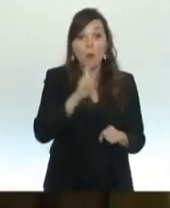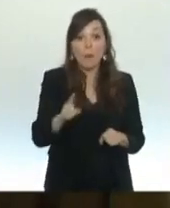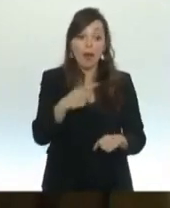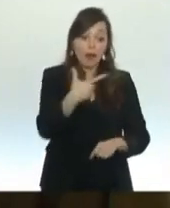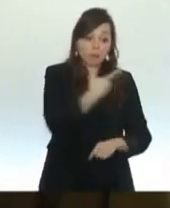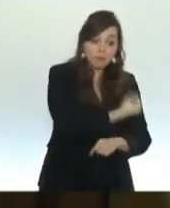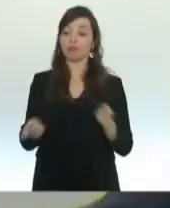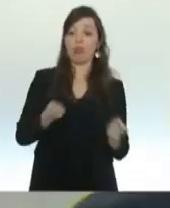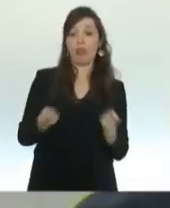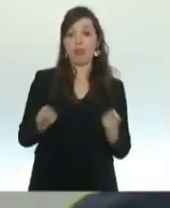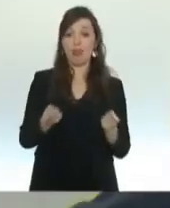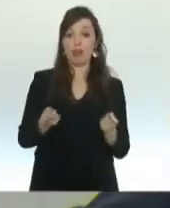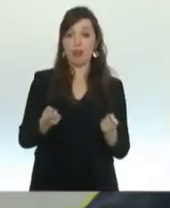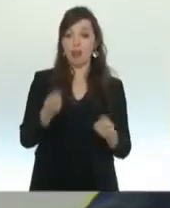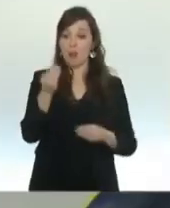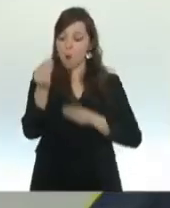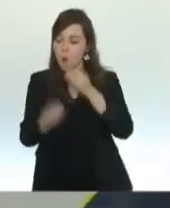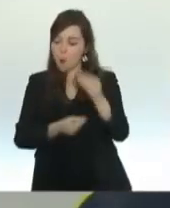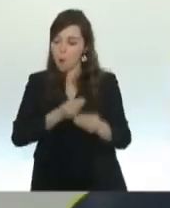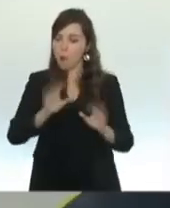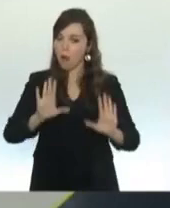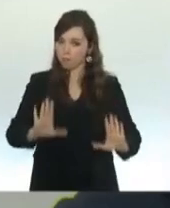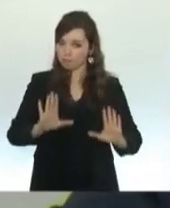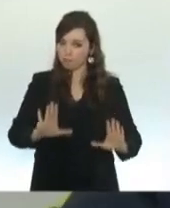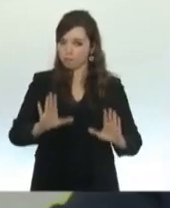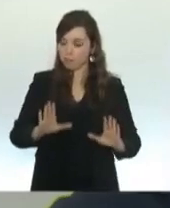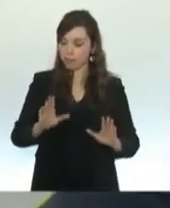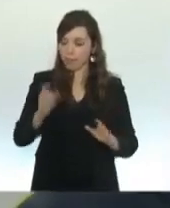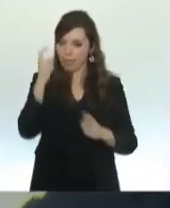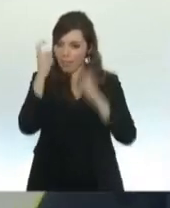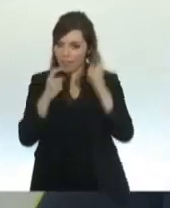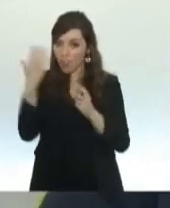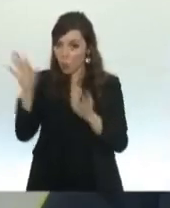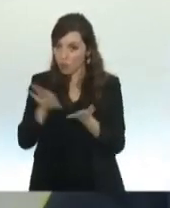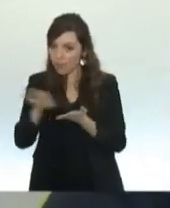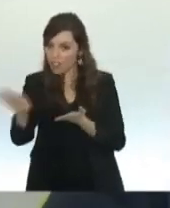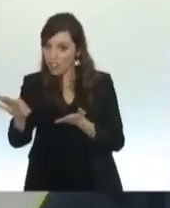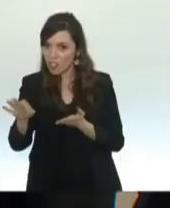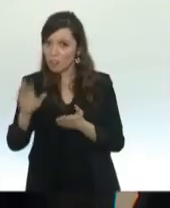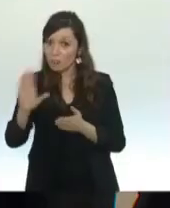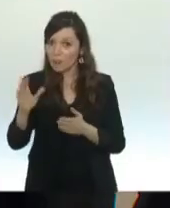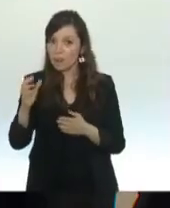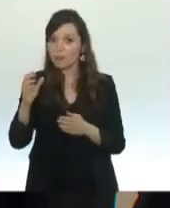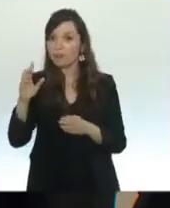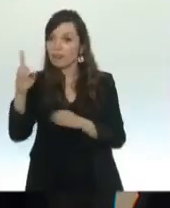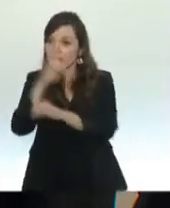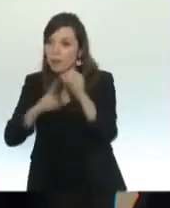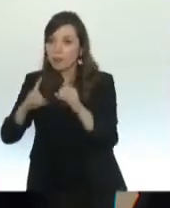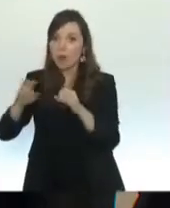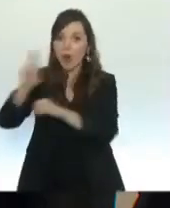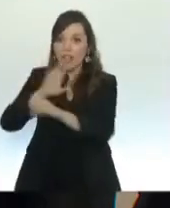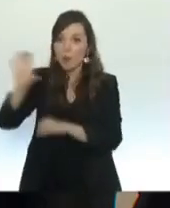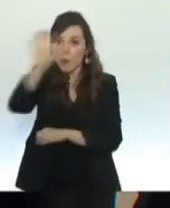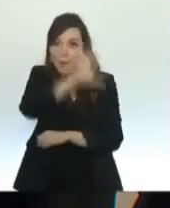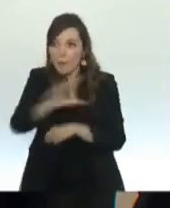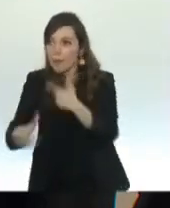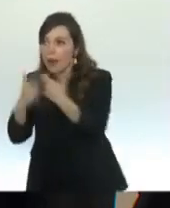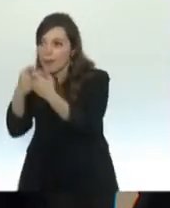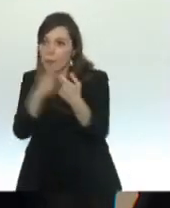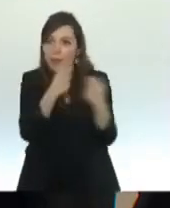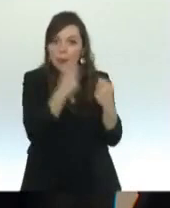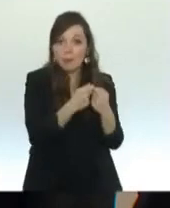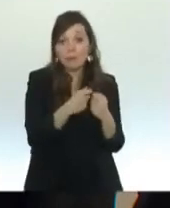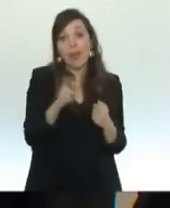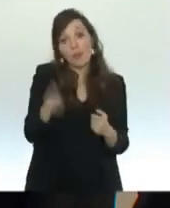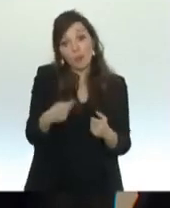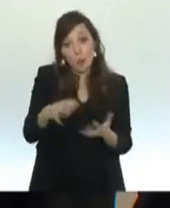bonnes informations entre guillemets j'aurais aimé un peu plus de devoir de vérité de leur part par exemple au moins une question sur le premier